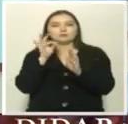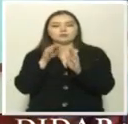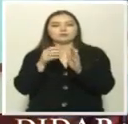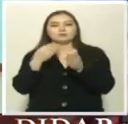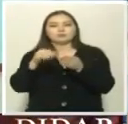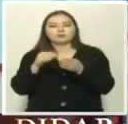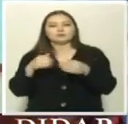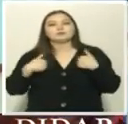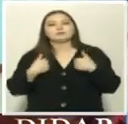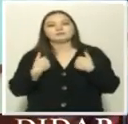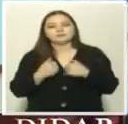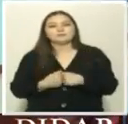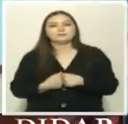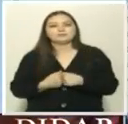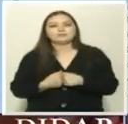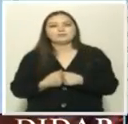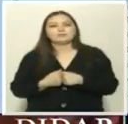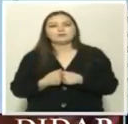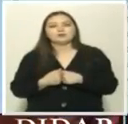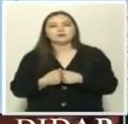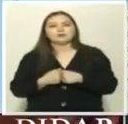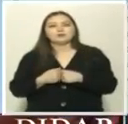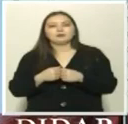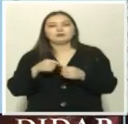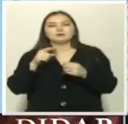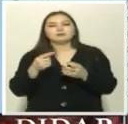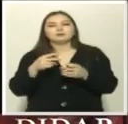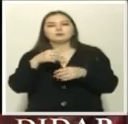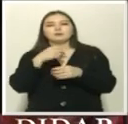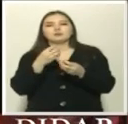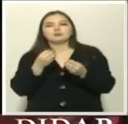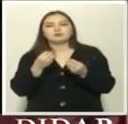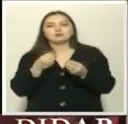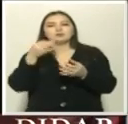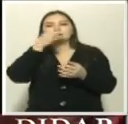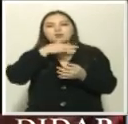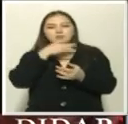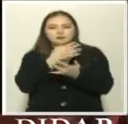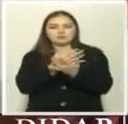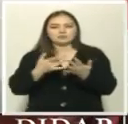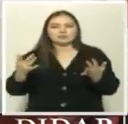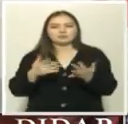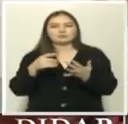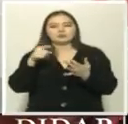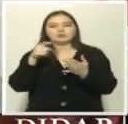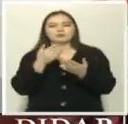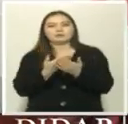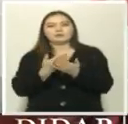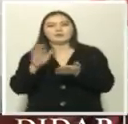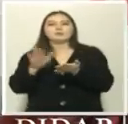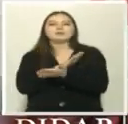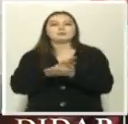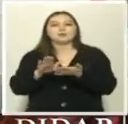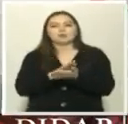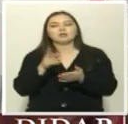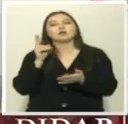эти дни работники управления здравоохранения завершают процедуру приема заявок на лекарственные препараты, которые выдаются на бесплатной основе.